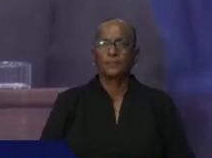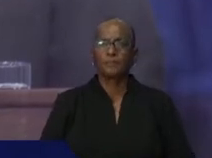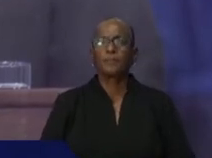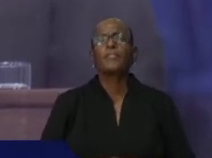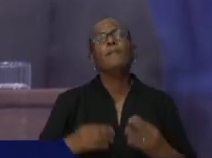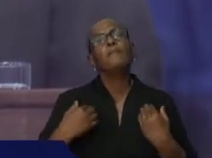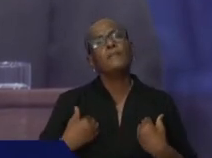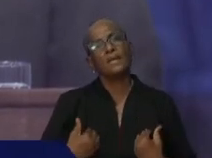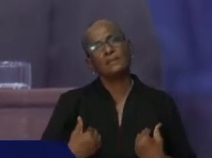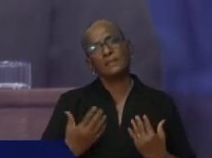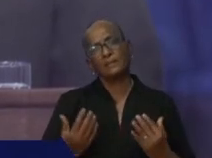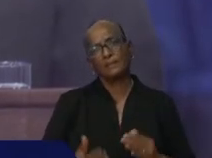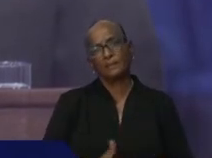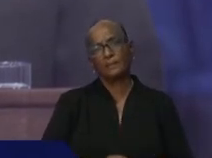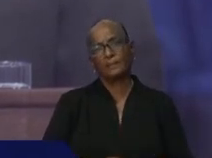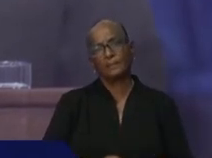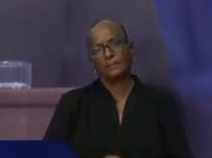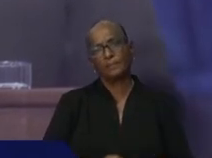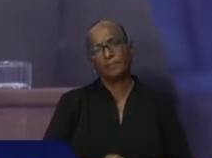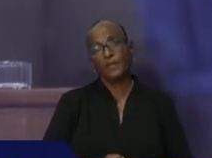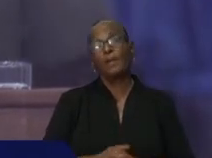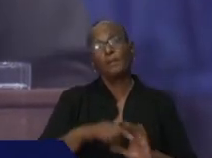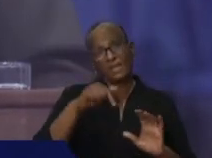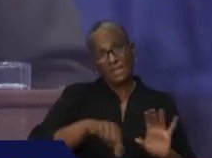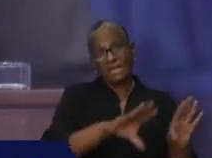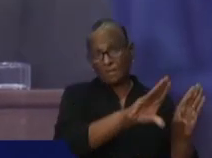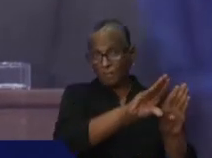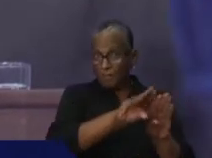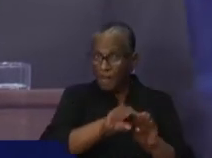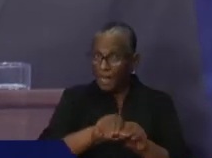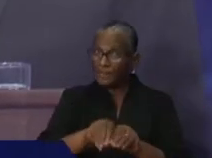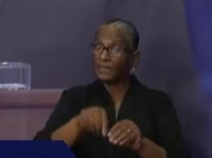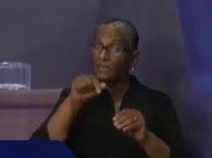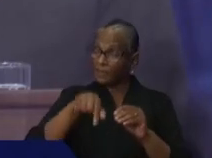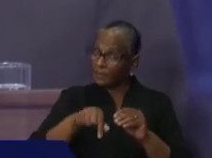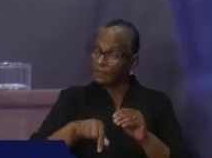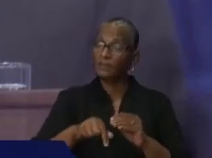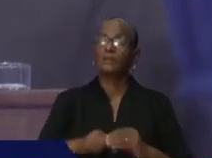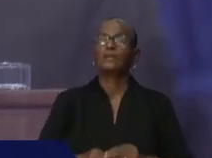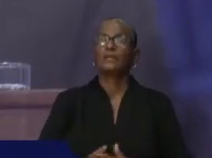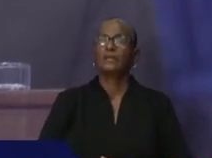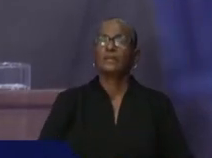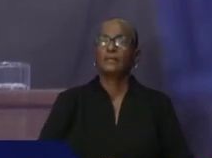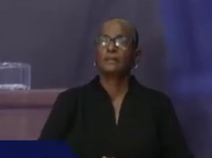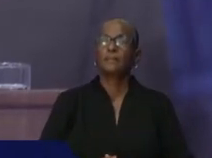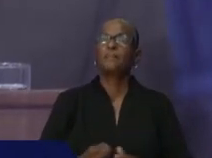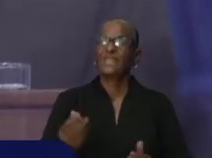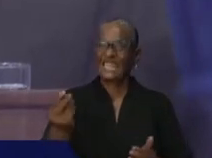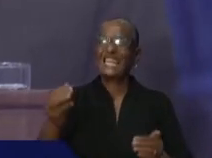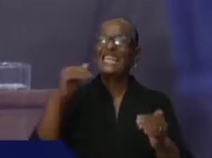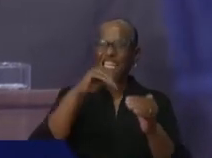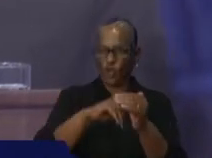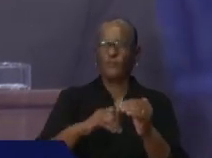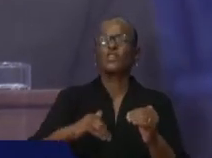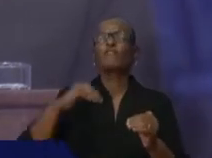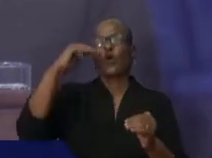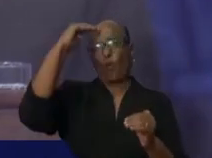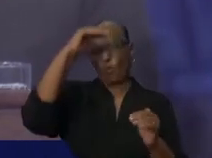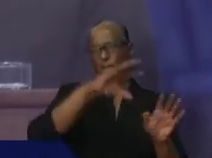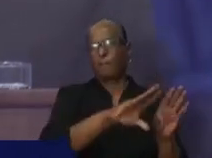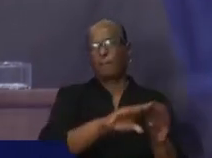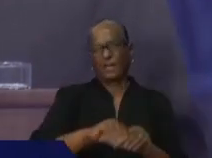Mijn mensen, met de maatregelen die we getroffen hebben, zijn 3. De inkomstenverhogende maatregelen,